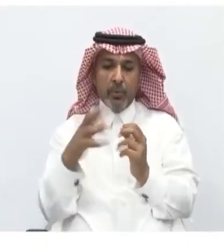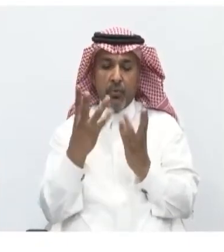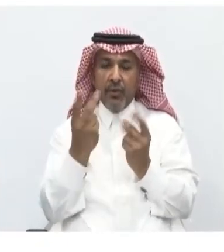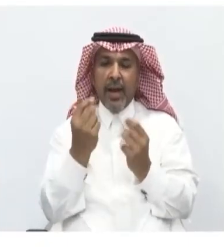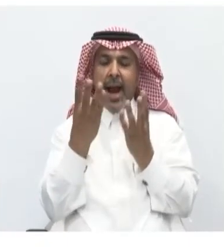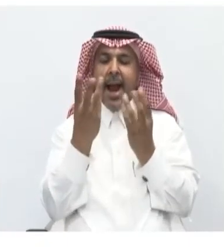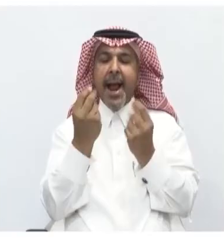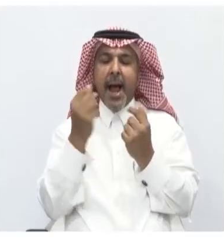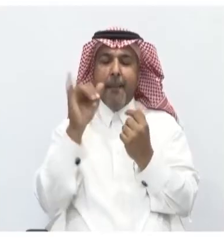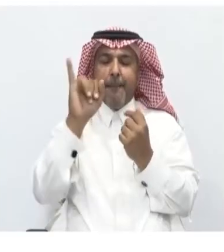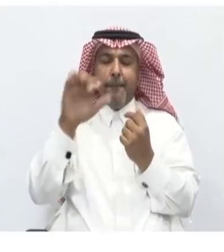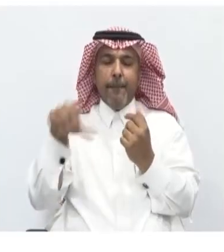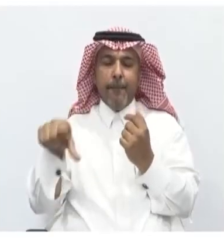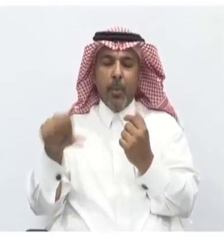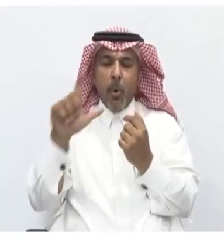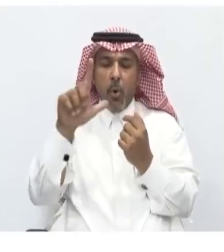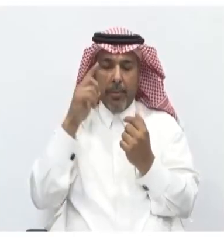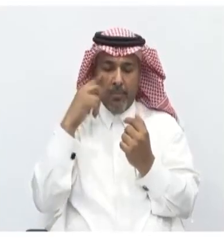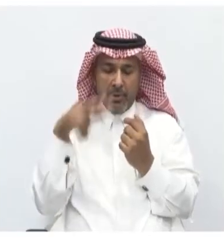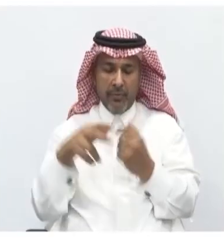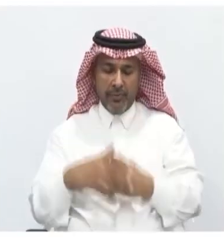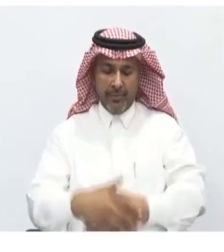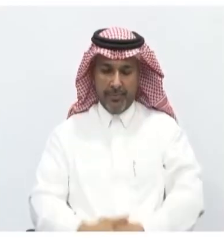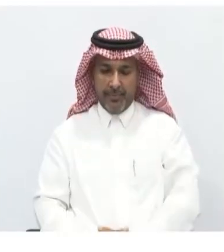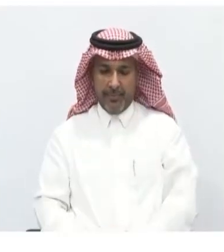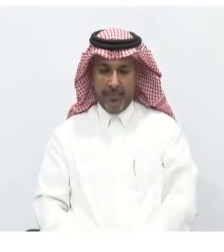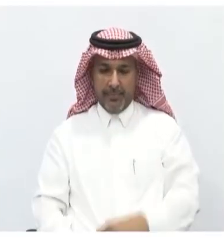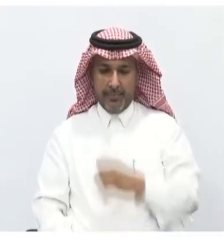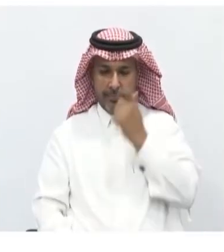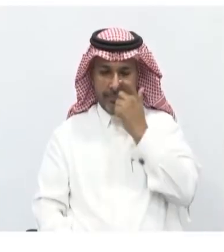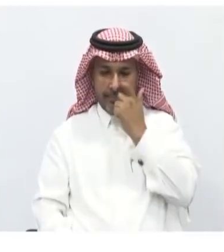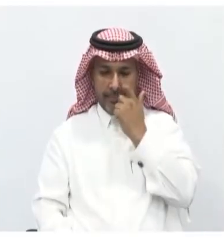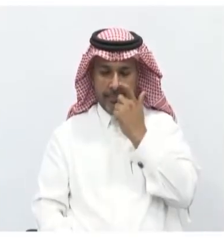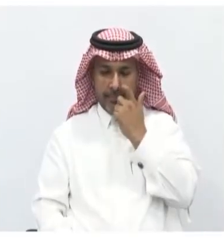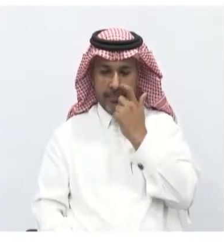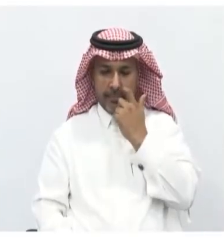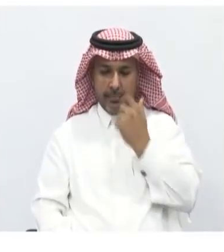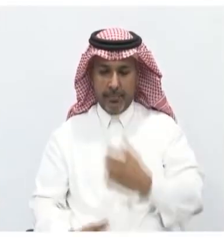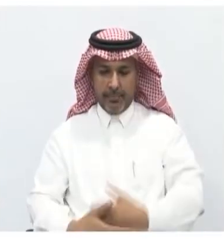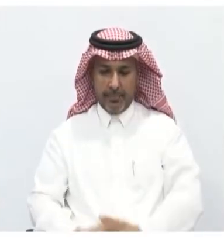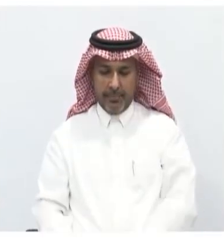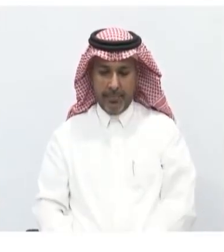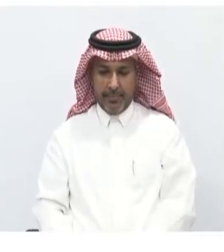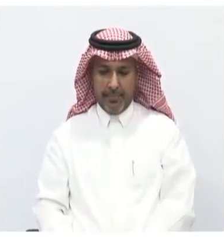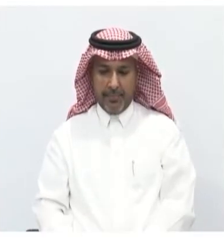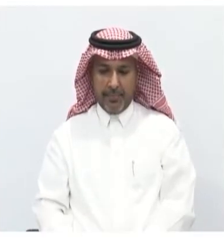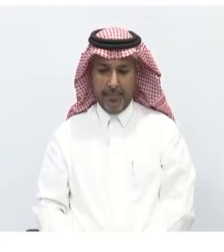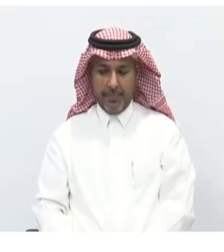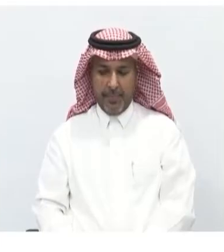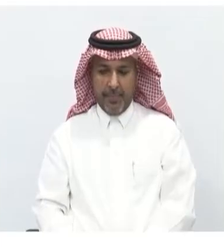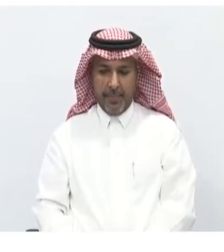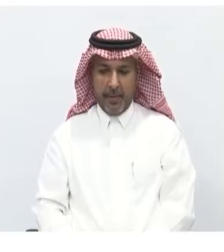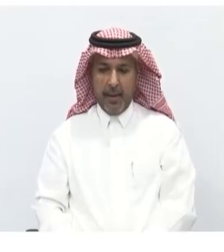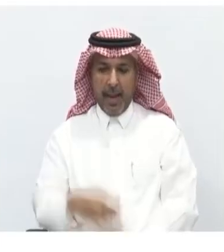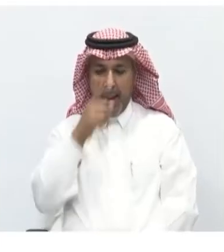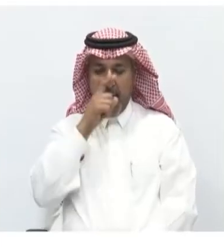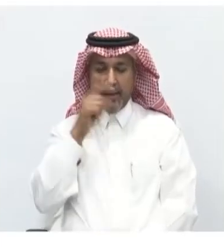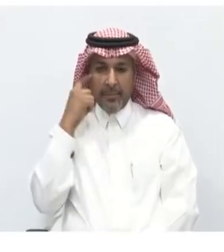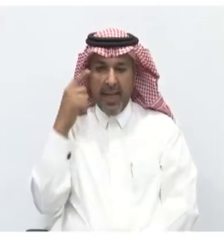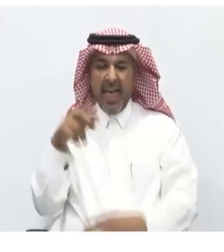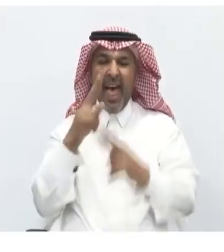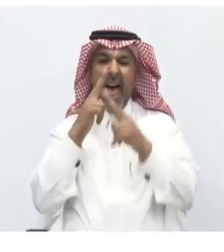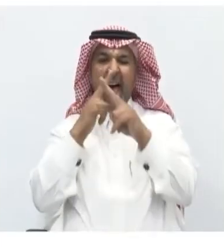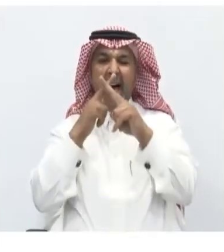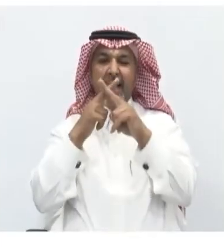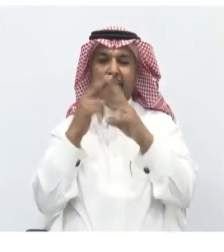كيف يكون ذلك يمكنك تحويل عدد مولات عدد المولات الى كتله بضربها في الكتله